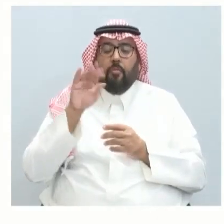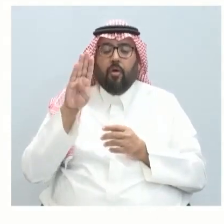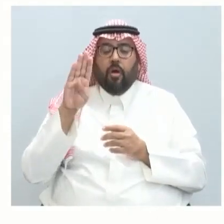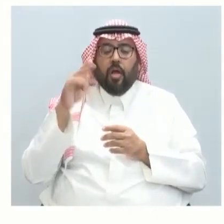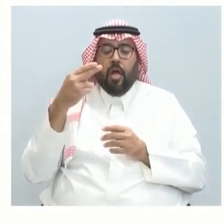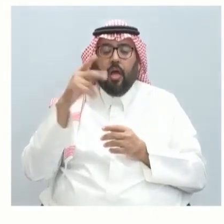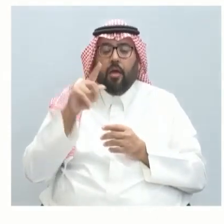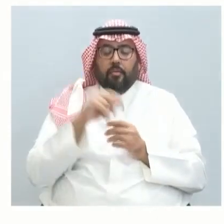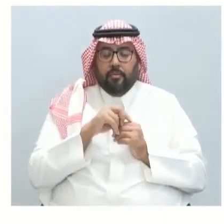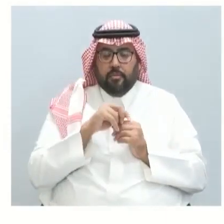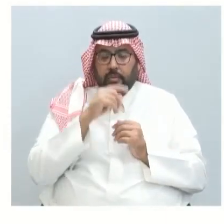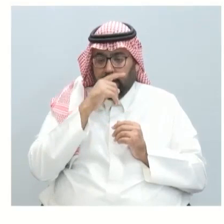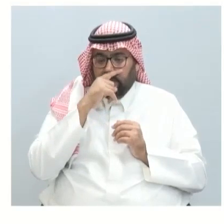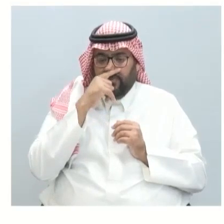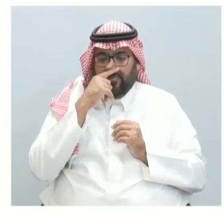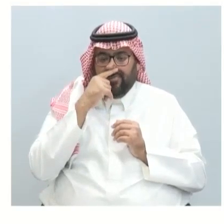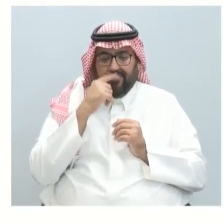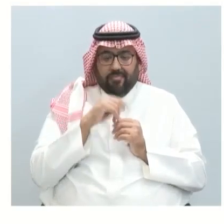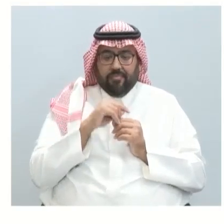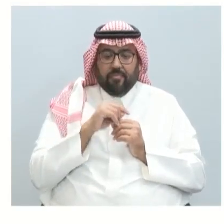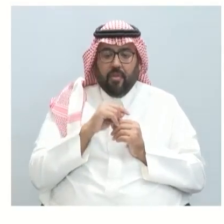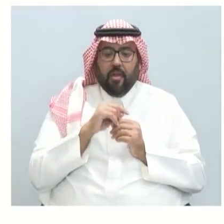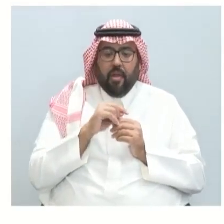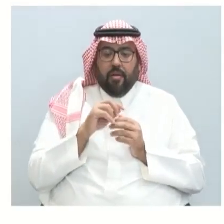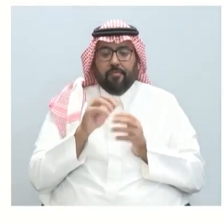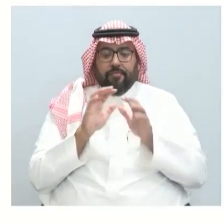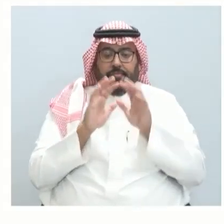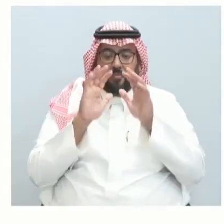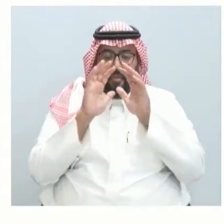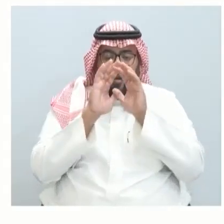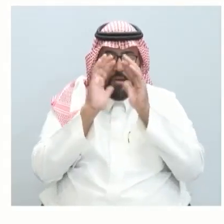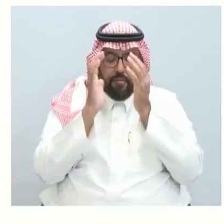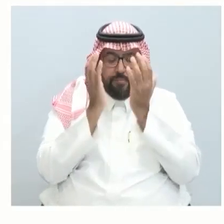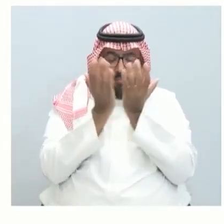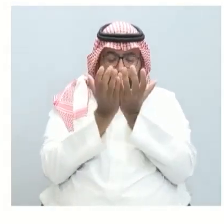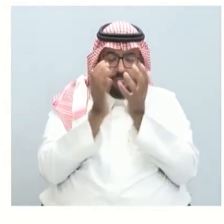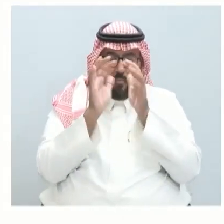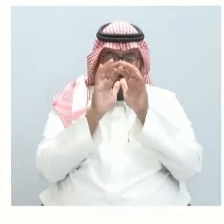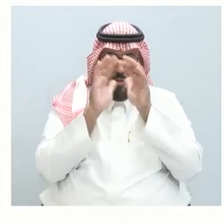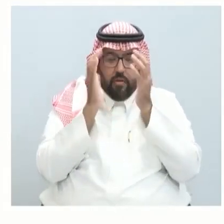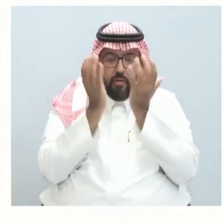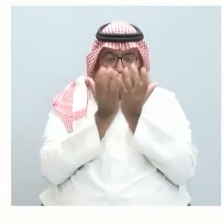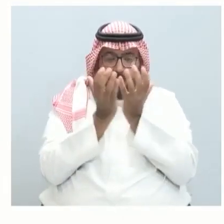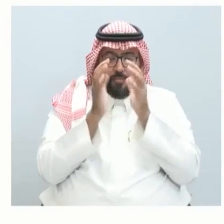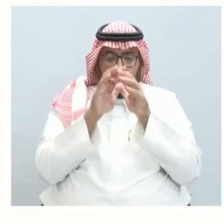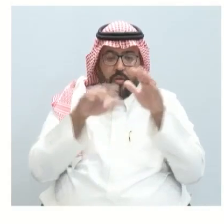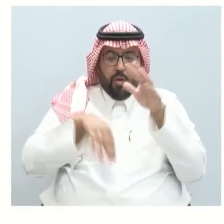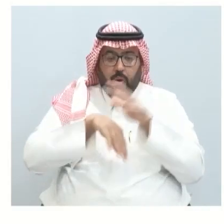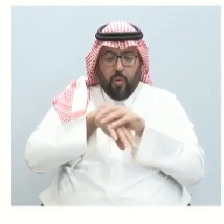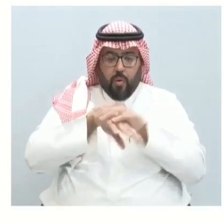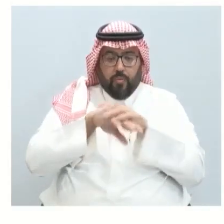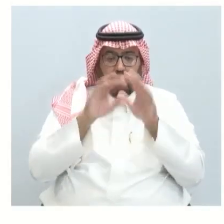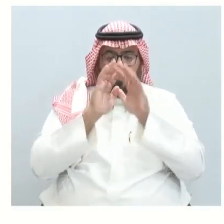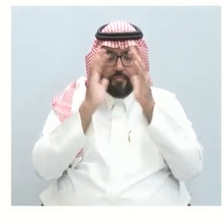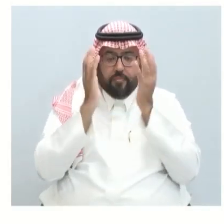مثالا للمكعب المجسم التالي لدينا هنا ماذا نطلق عليه كره